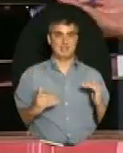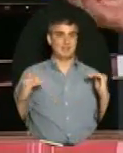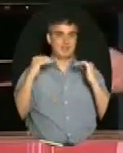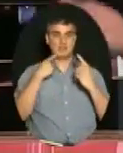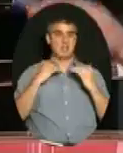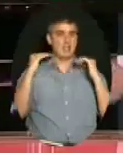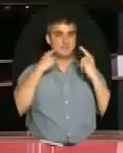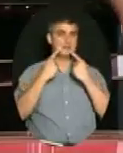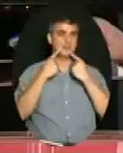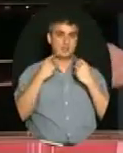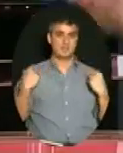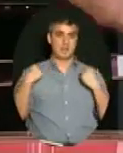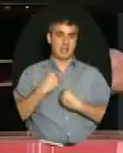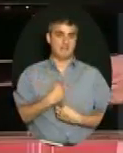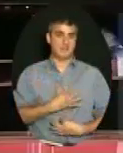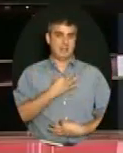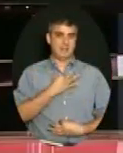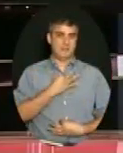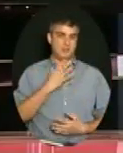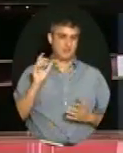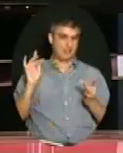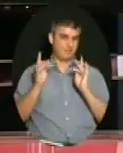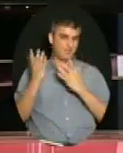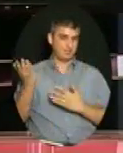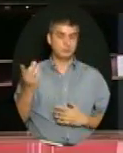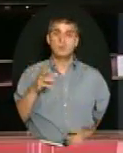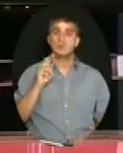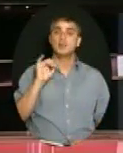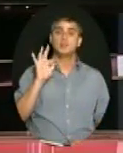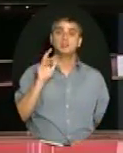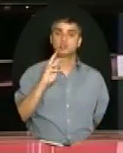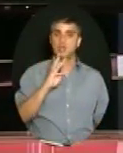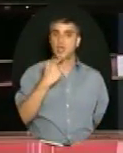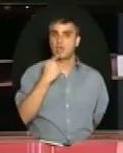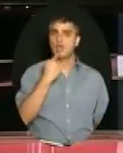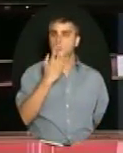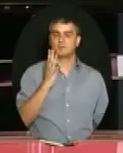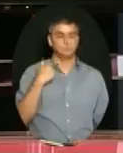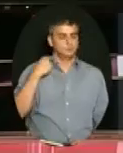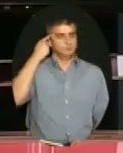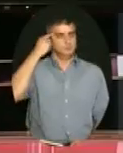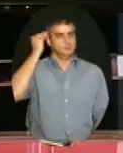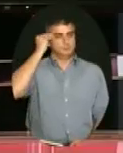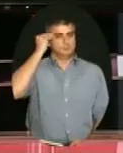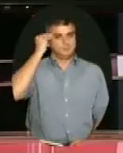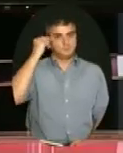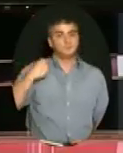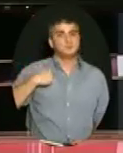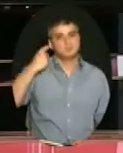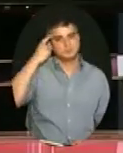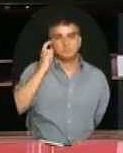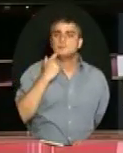את רמת הדיון מהחליפות העניבות והפקצות, אז ניטשה אמר, וזה משהו שנורא נחרט בי, הוא אמר, נדמה לי